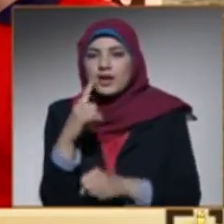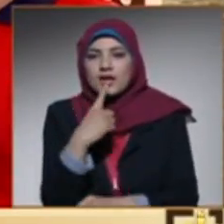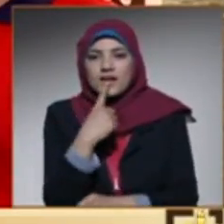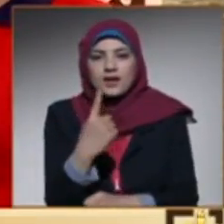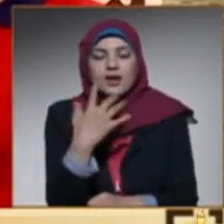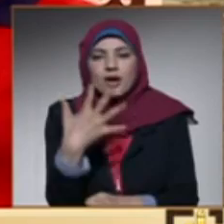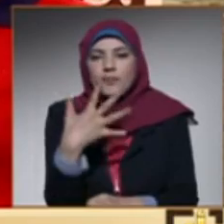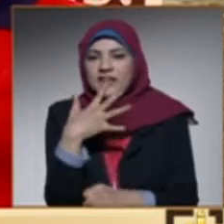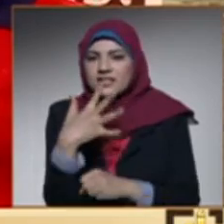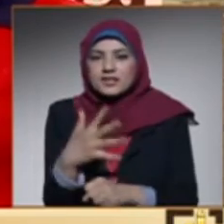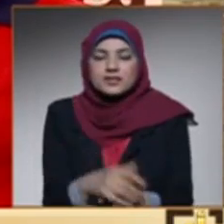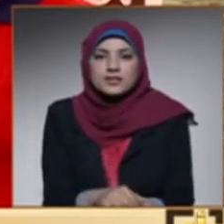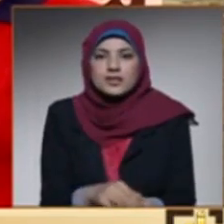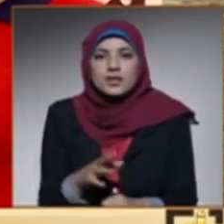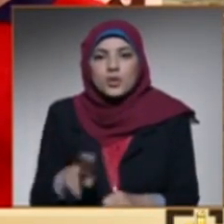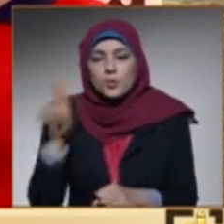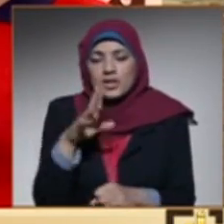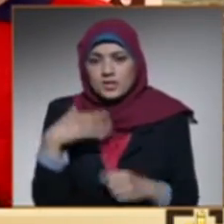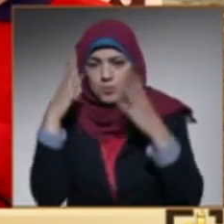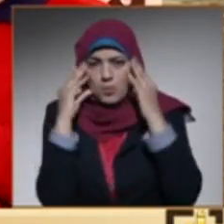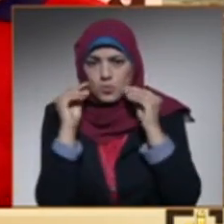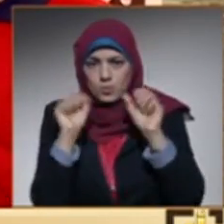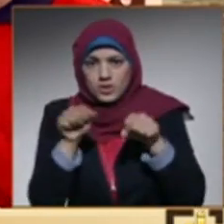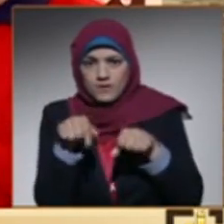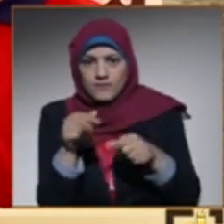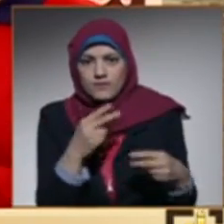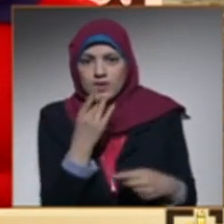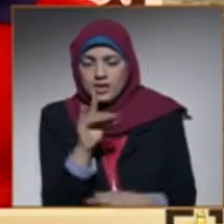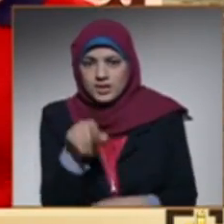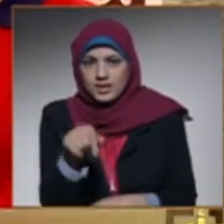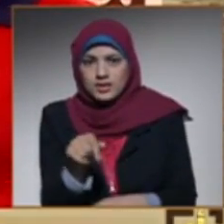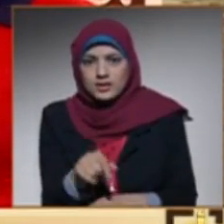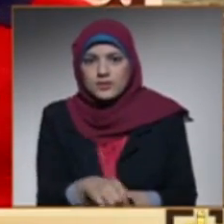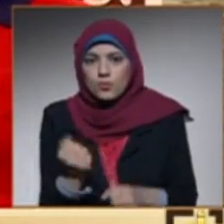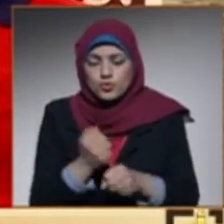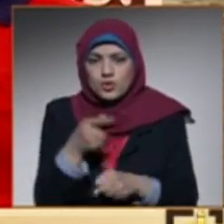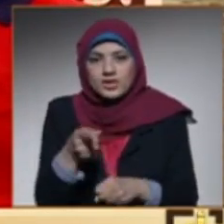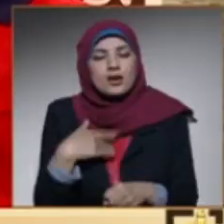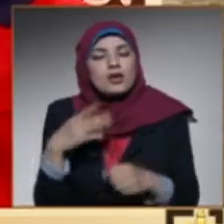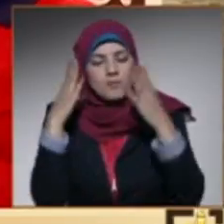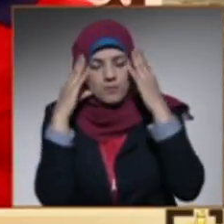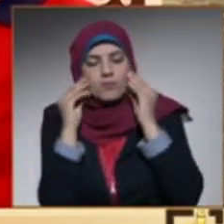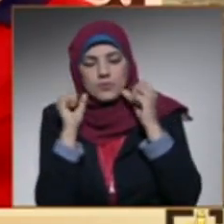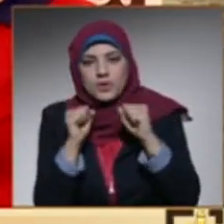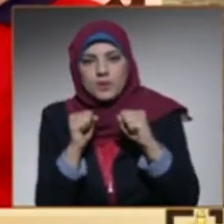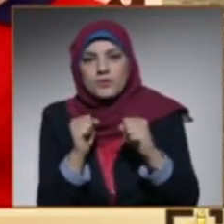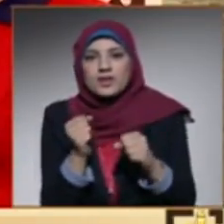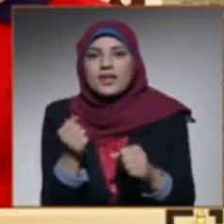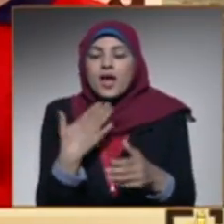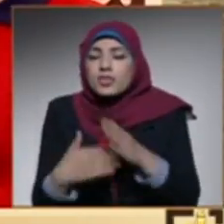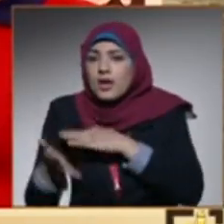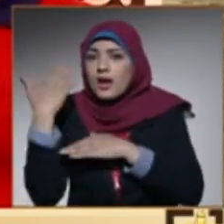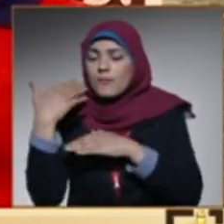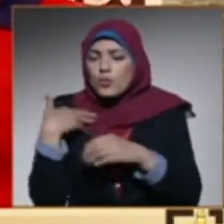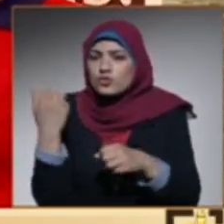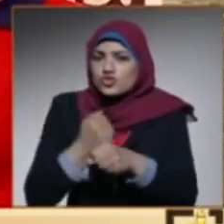بسألها حضرتك مبسوطة ولا لأ؟ قلت قلت له انا قبل كنت شغاله وقدمت